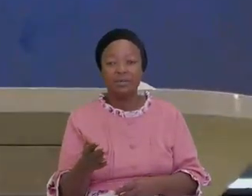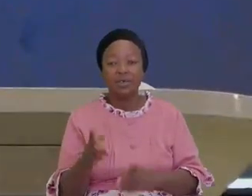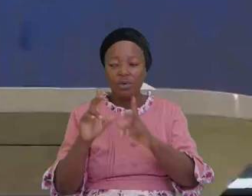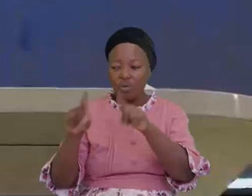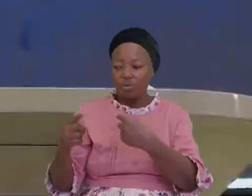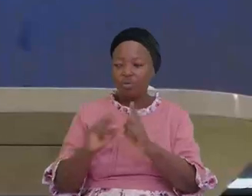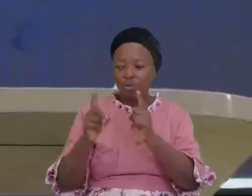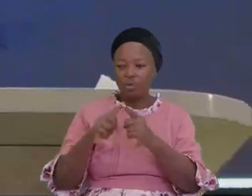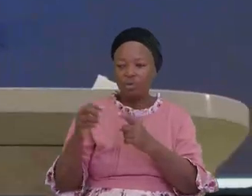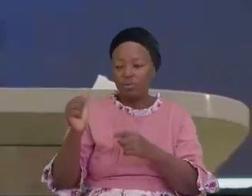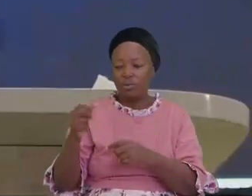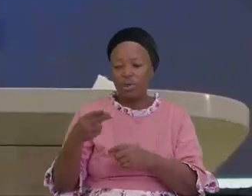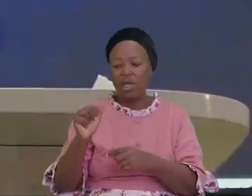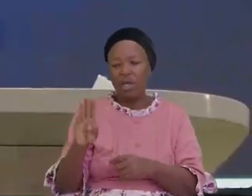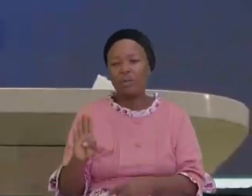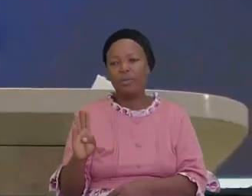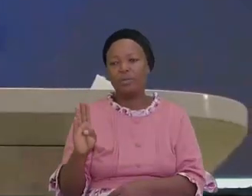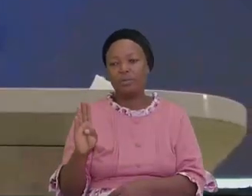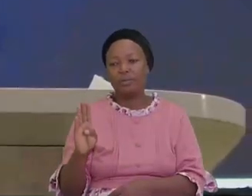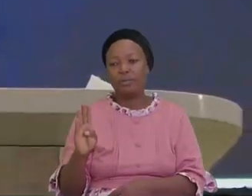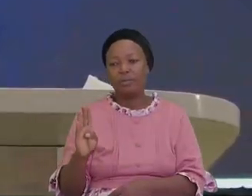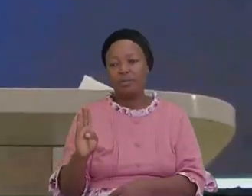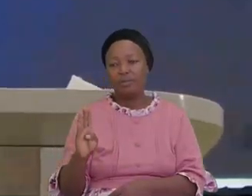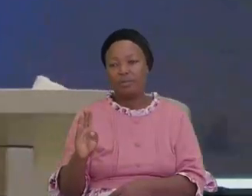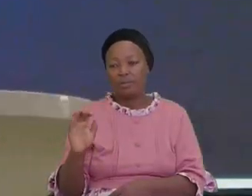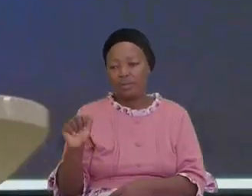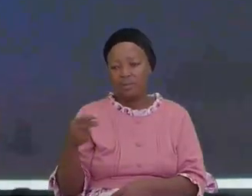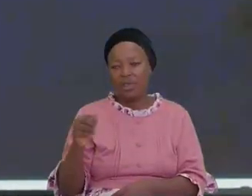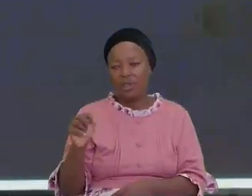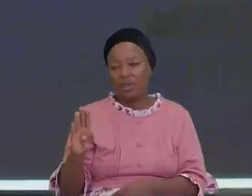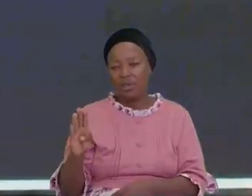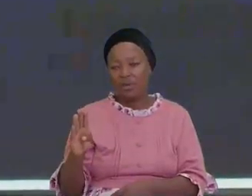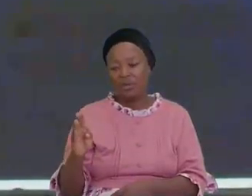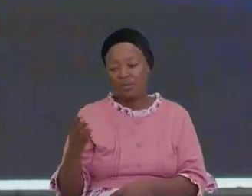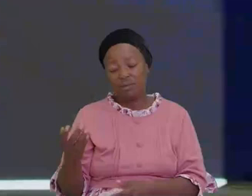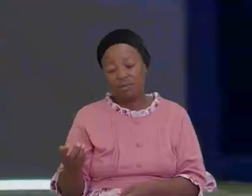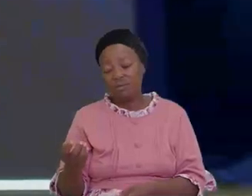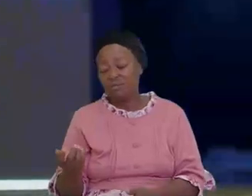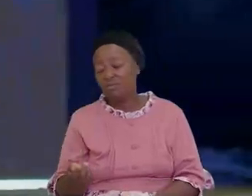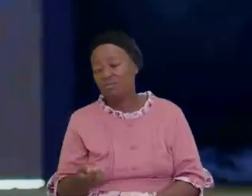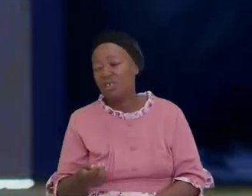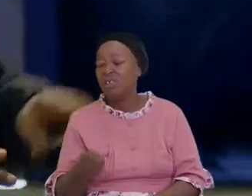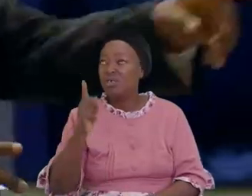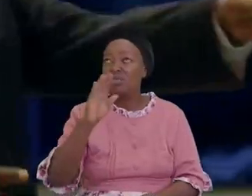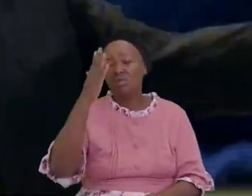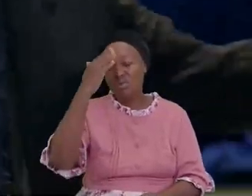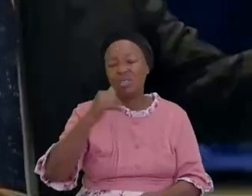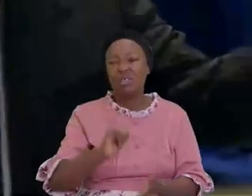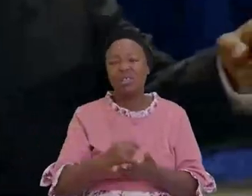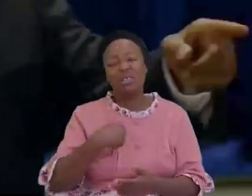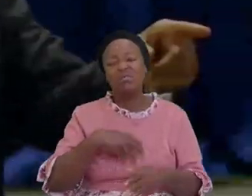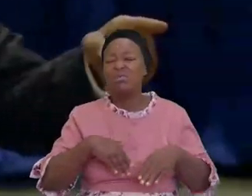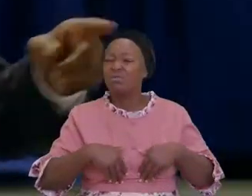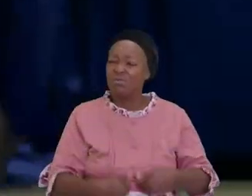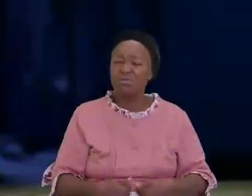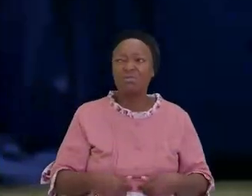Va parler à Achab. Achab. Seigneur, je suis fatigué maintenant. Hein.